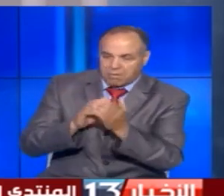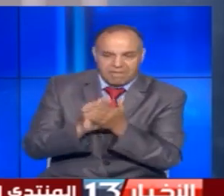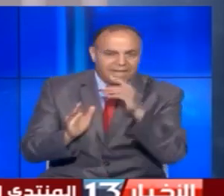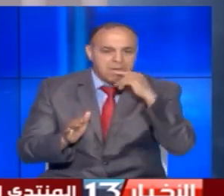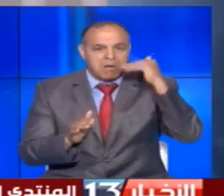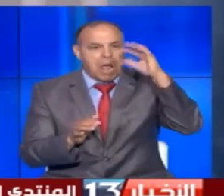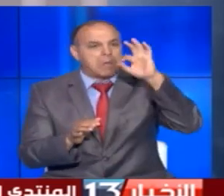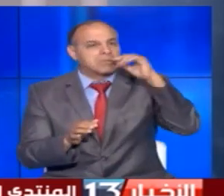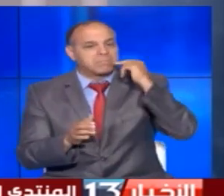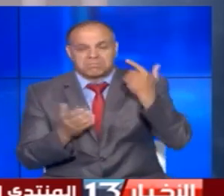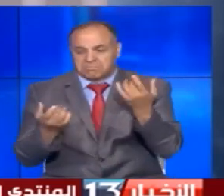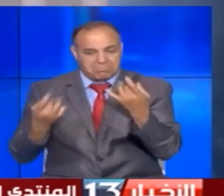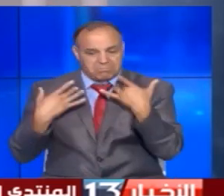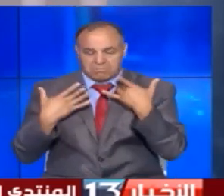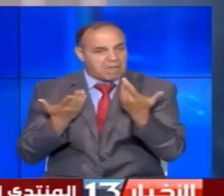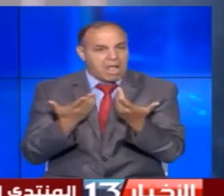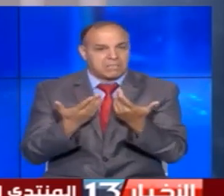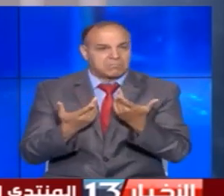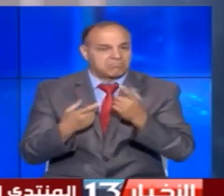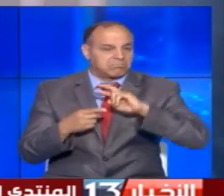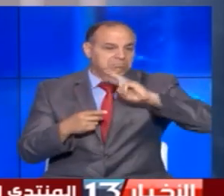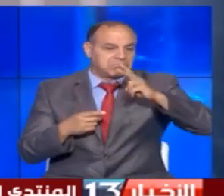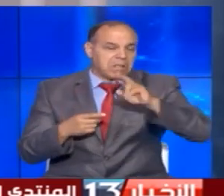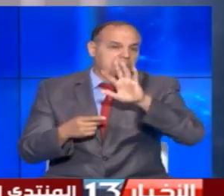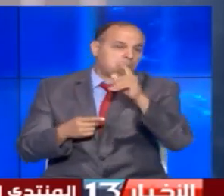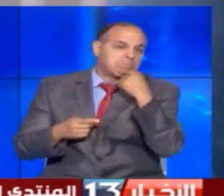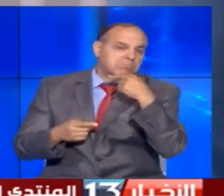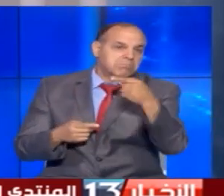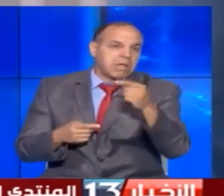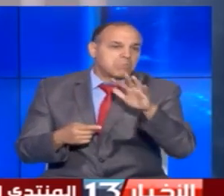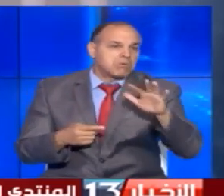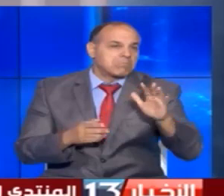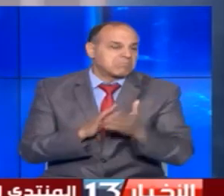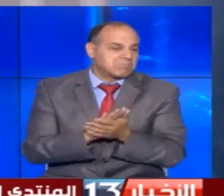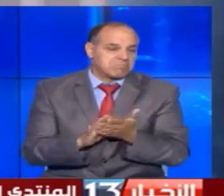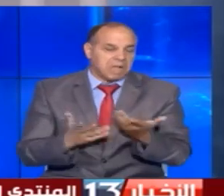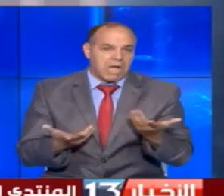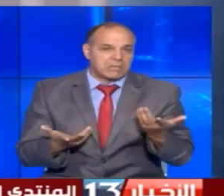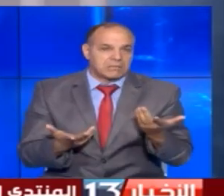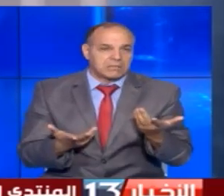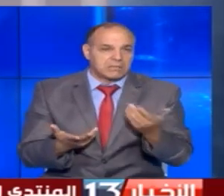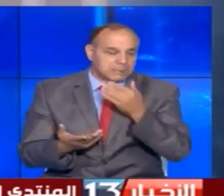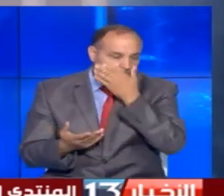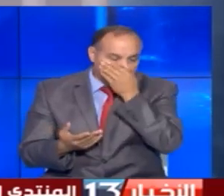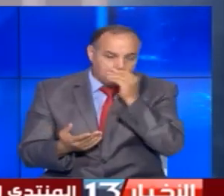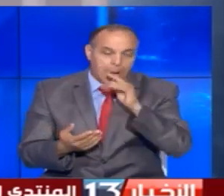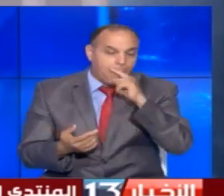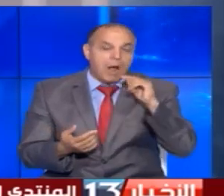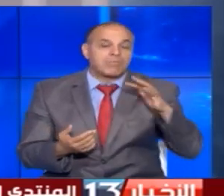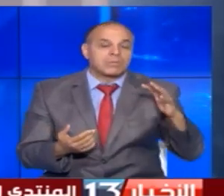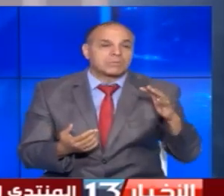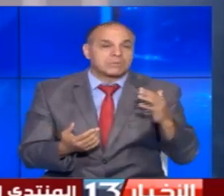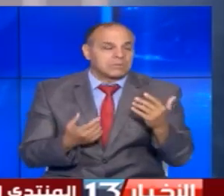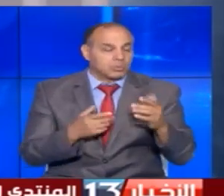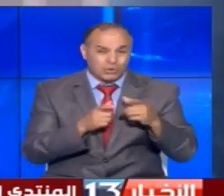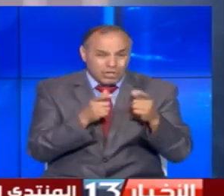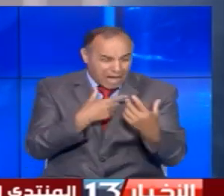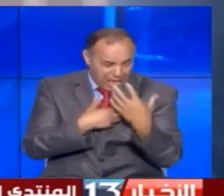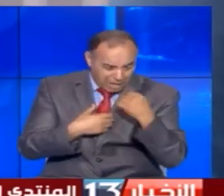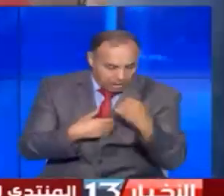امامنا خمسين تسعه واربعين وثمانيه وخمسين الخمسه وخمسين ختام حسب مثلا فينا عام في خمسه وخمسين حتى مؤسسه